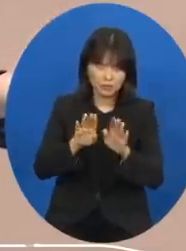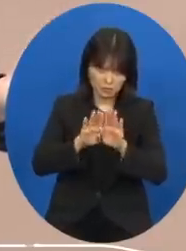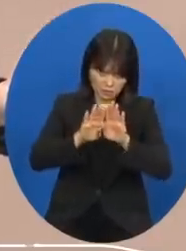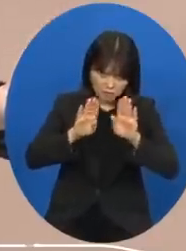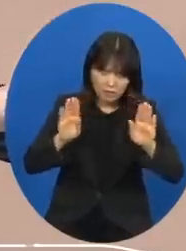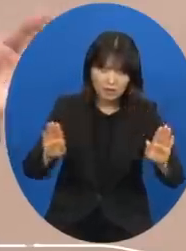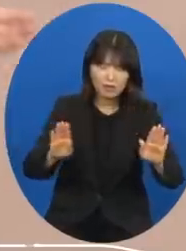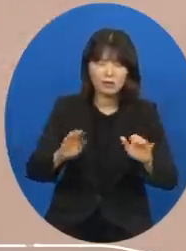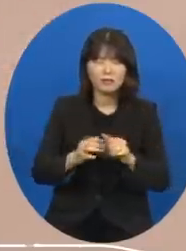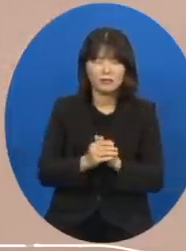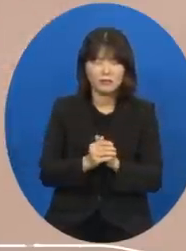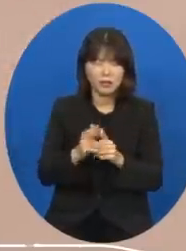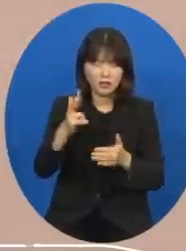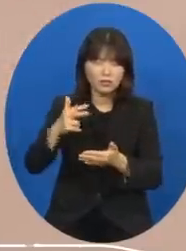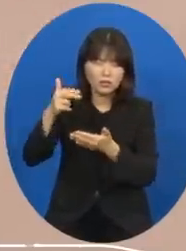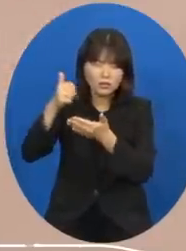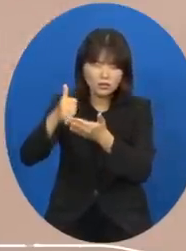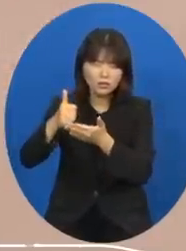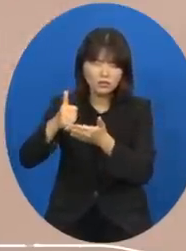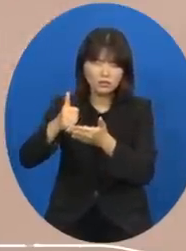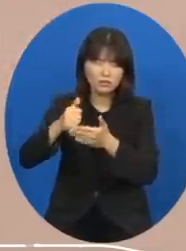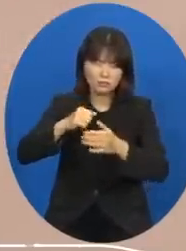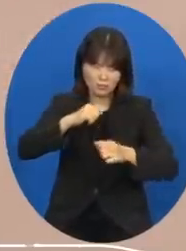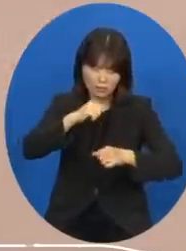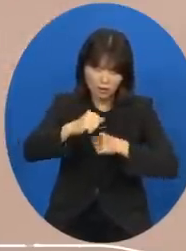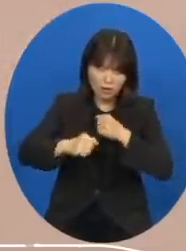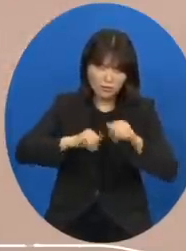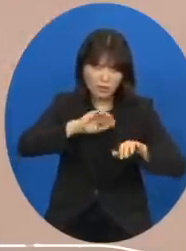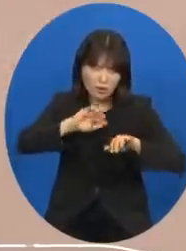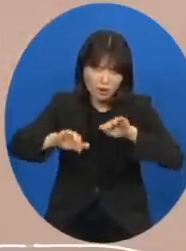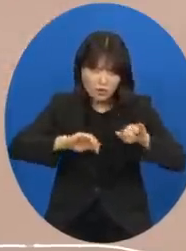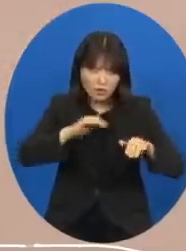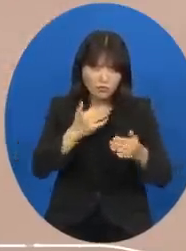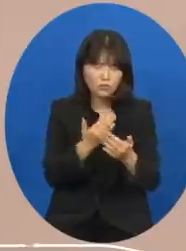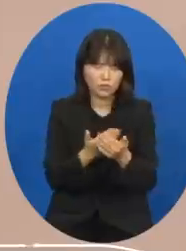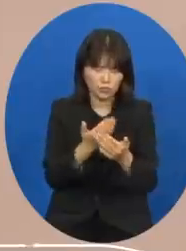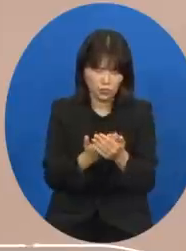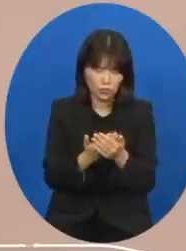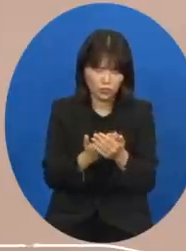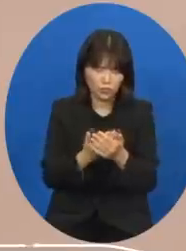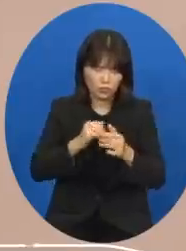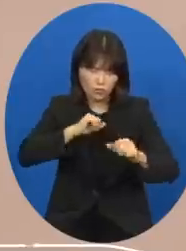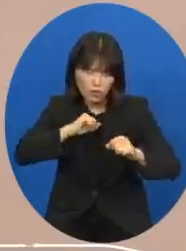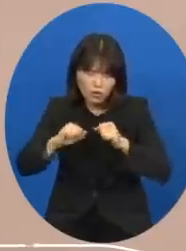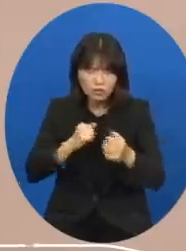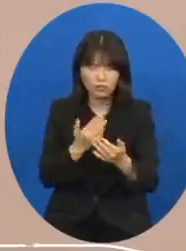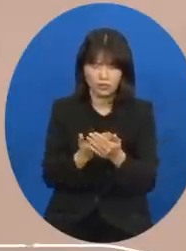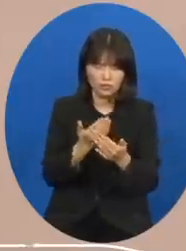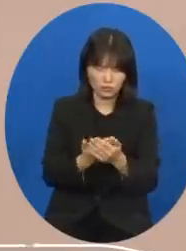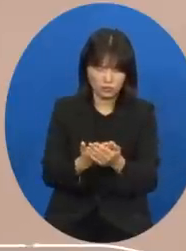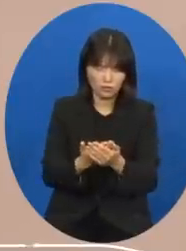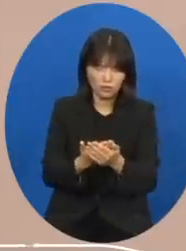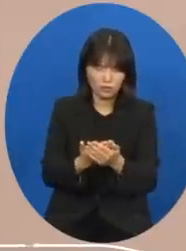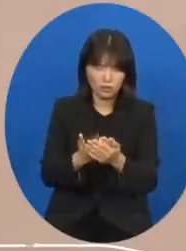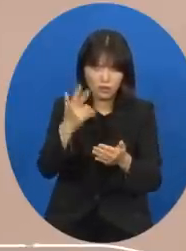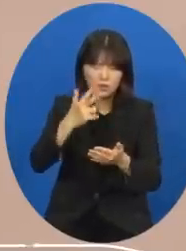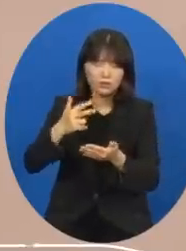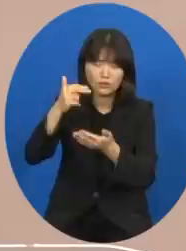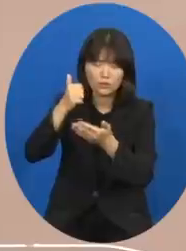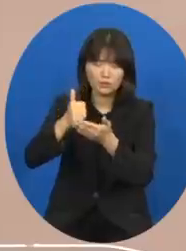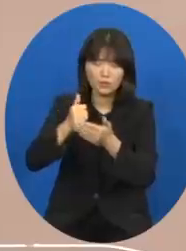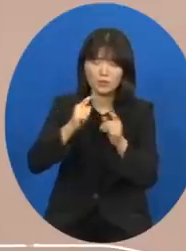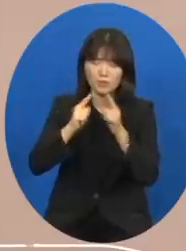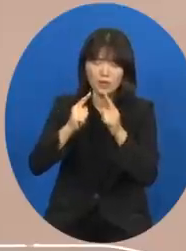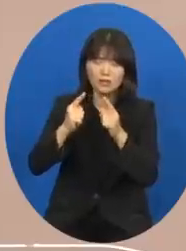엽니다. 주님 마음껏 간섭해 오시옵소서. 역사해 오시옵소서. 주님이